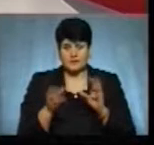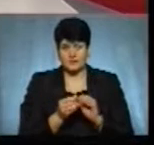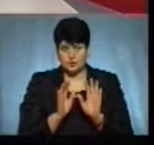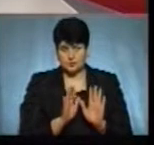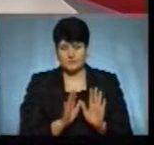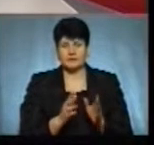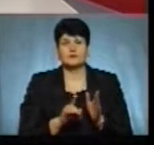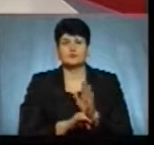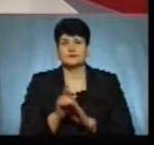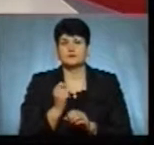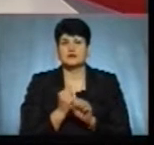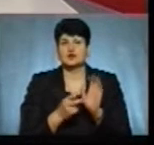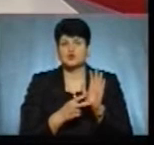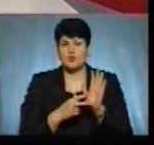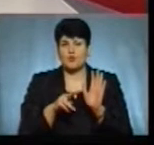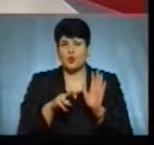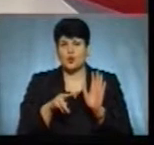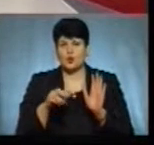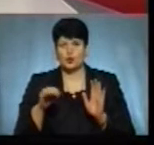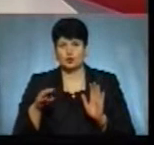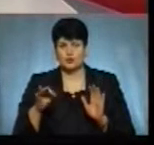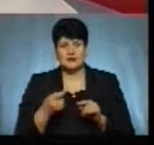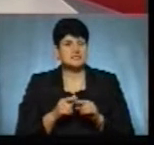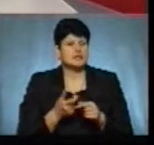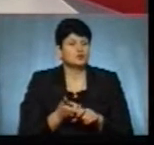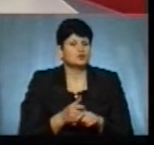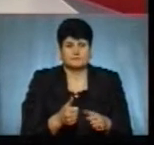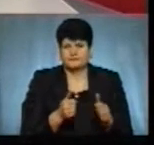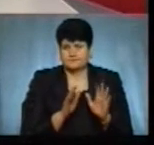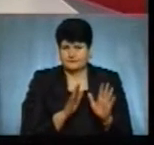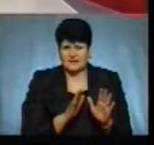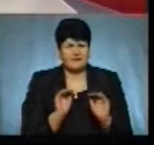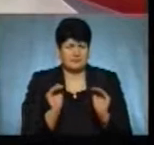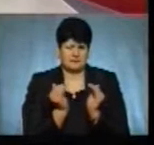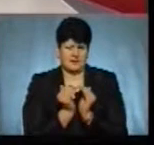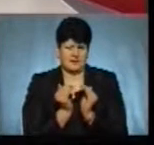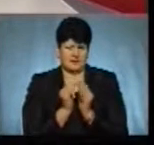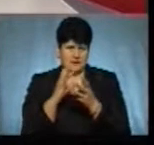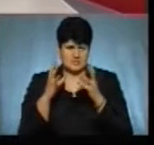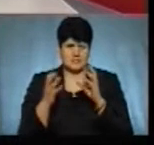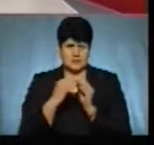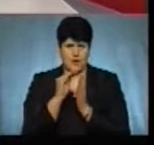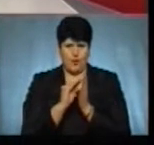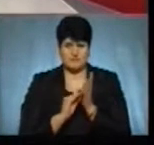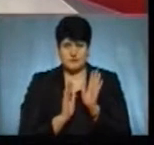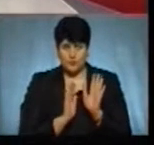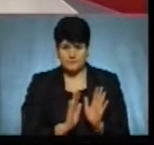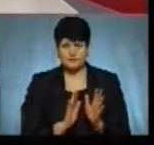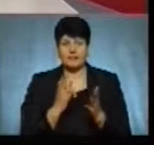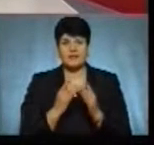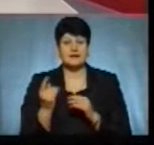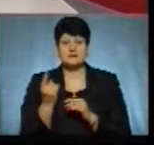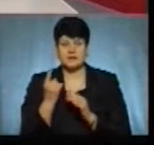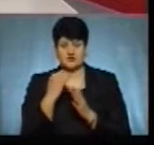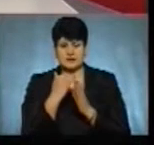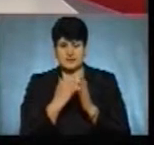лютого. Як на мене, цей закон є дуже позитивним. Він невеликий за обсягом, але, знаєте, вже з перших